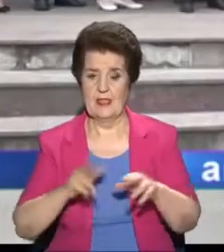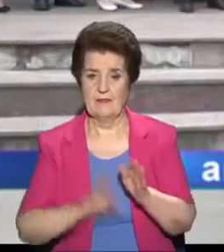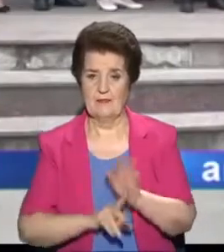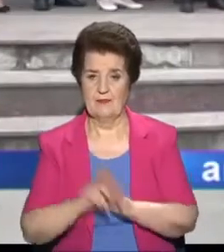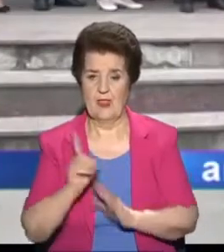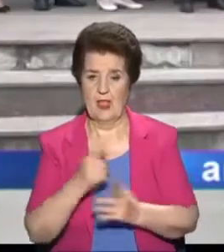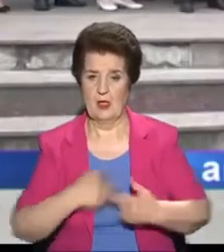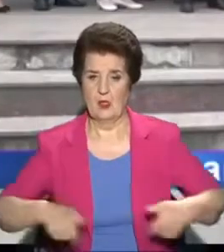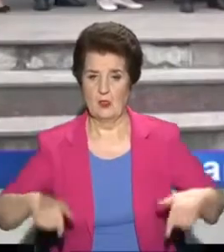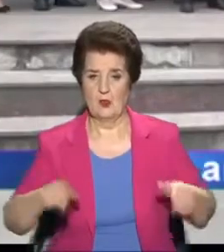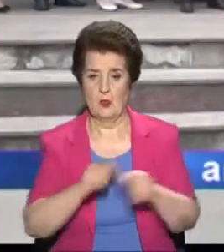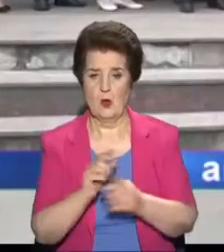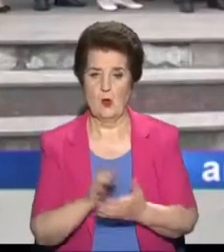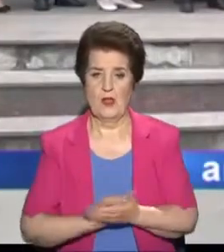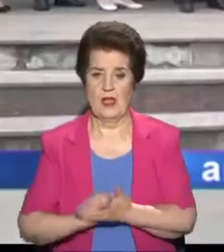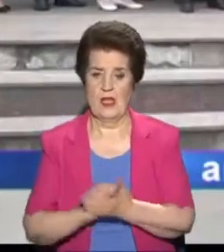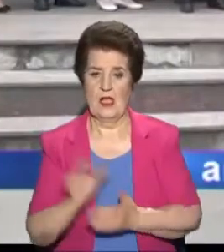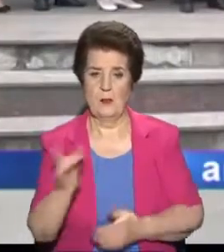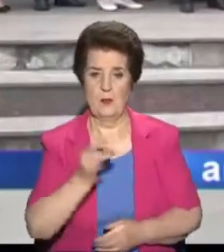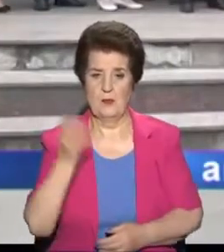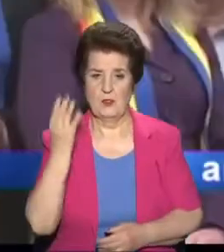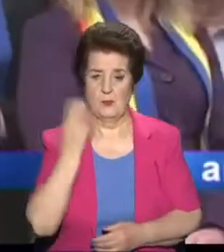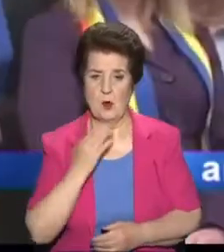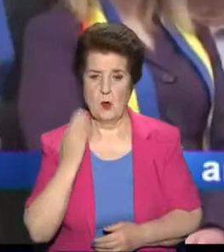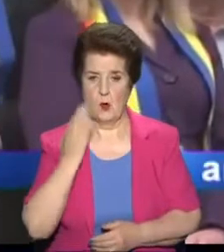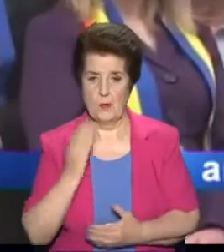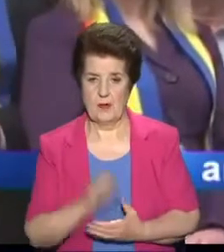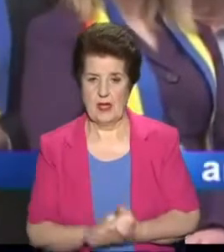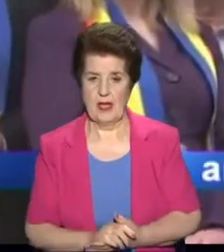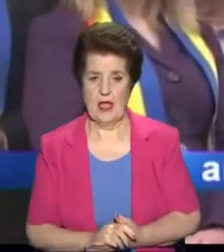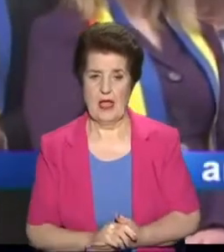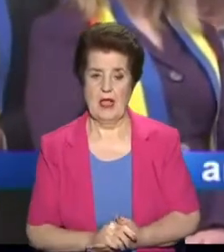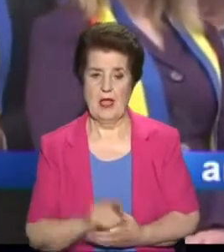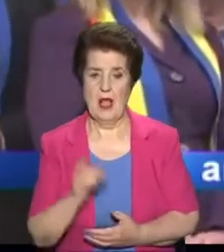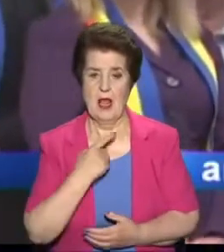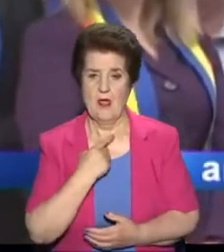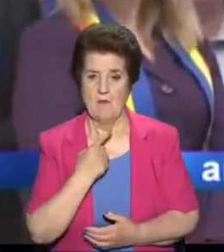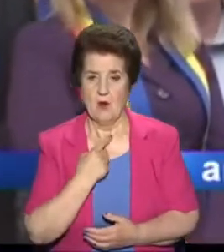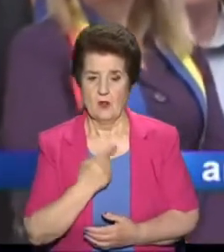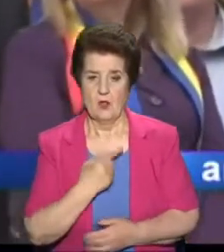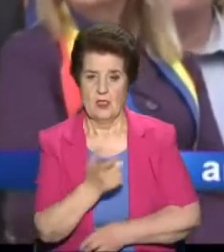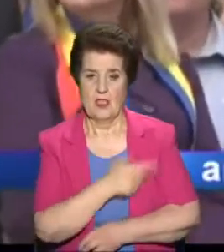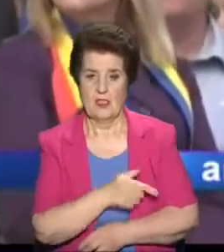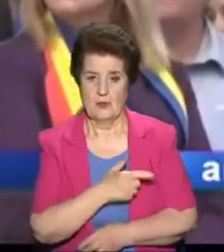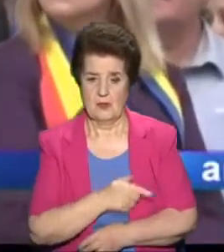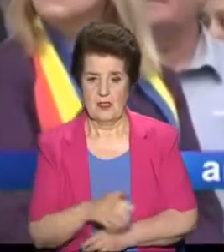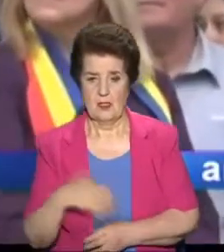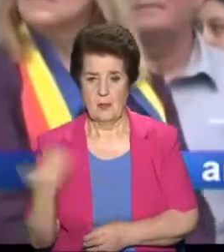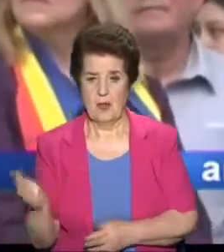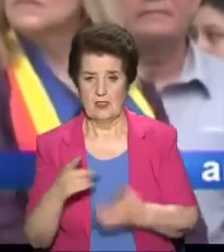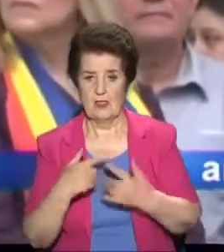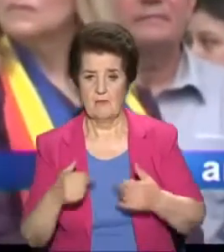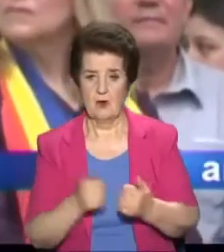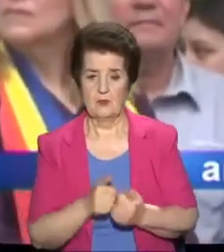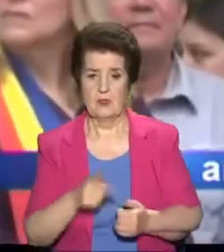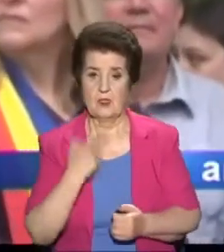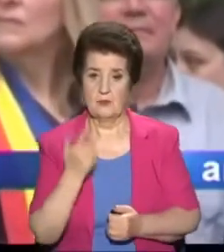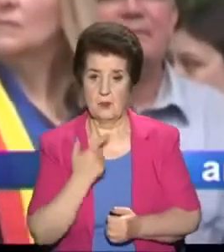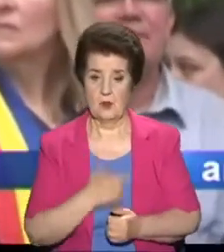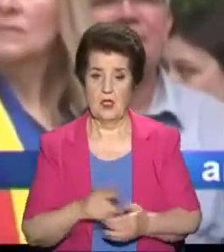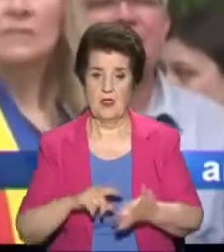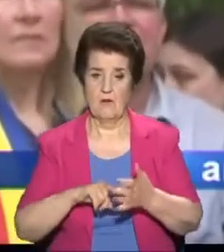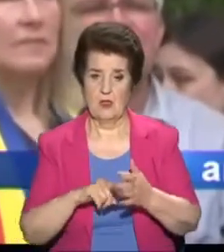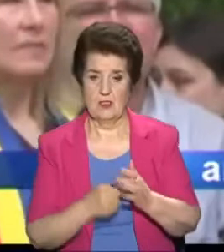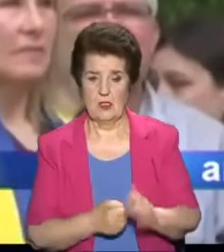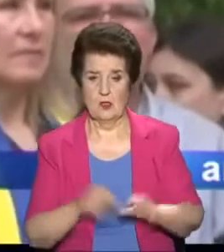obiectivului Unirii Republicii Moldova cu România aspiranții la voturile pe deputat din partea formațiunii susțin că vor insista